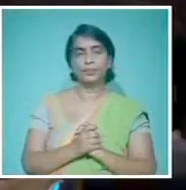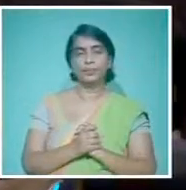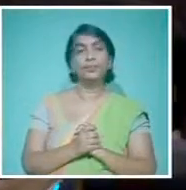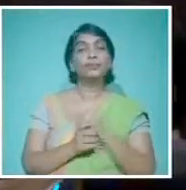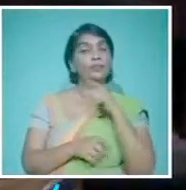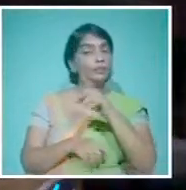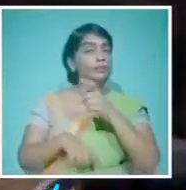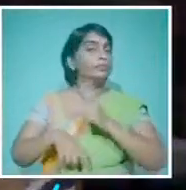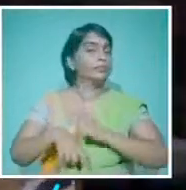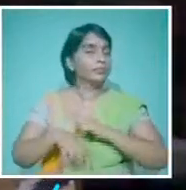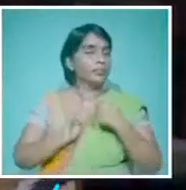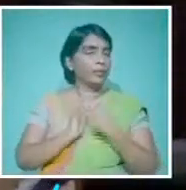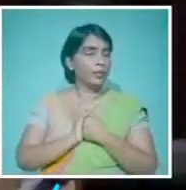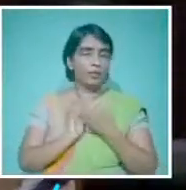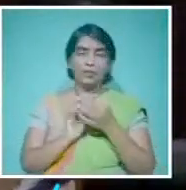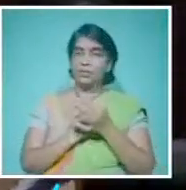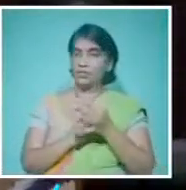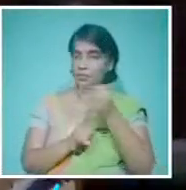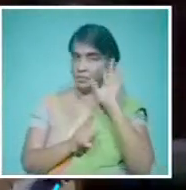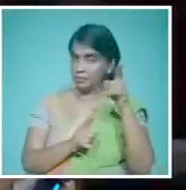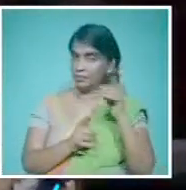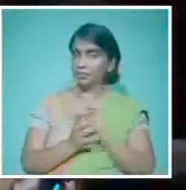ඒ වෙලාවේදී ගරු සභාපතිතුමනි